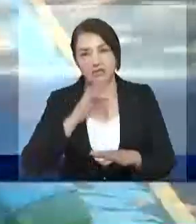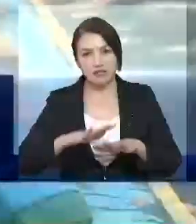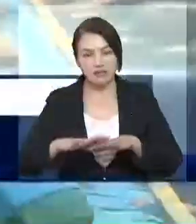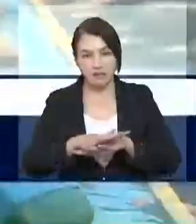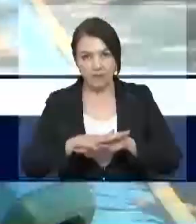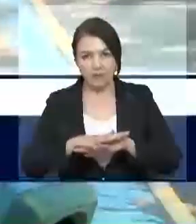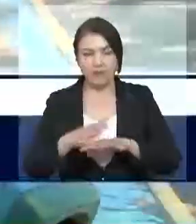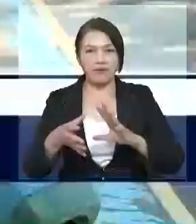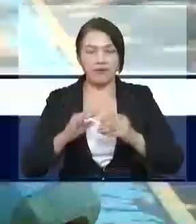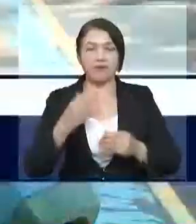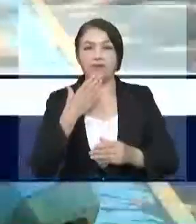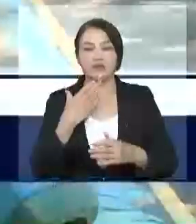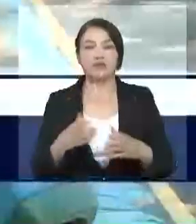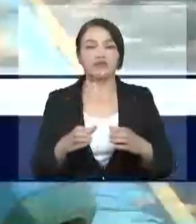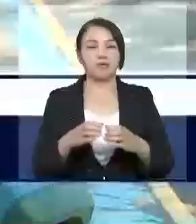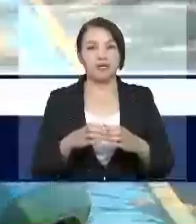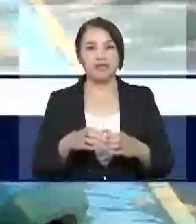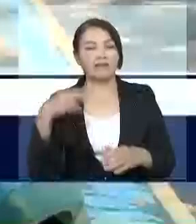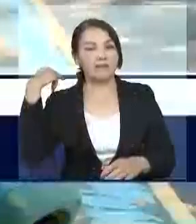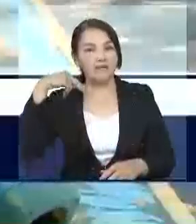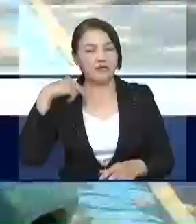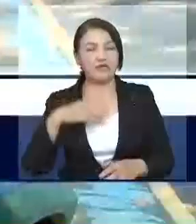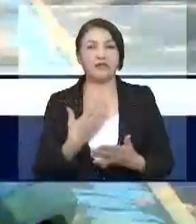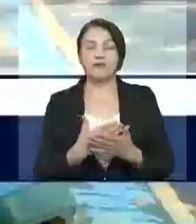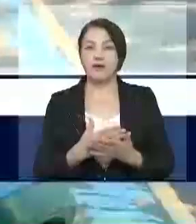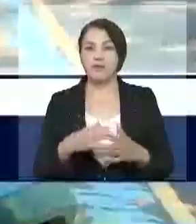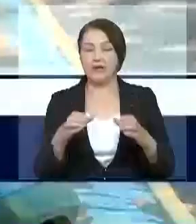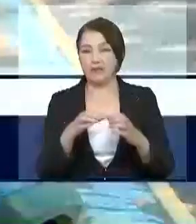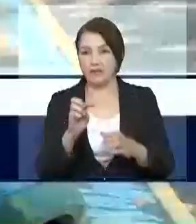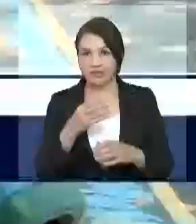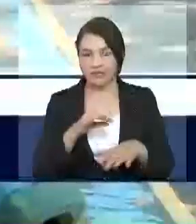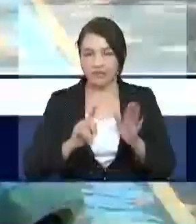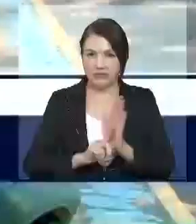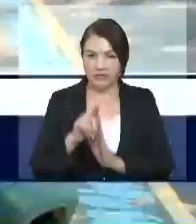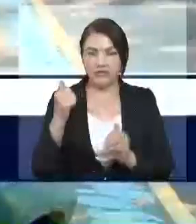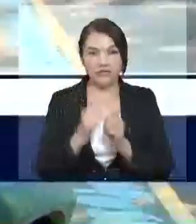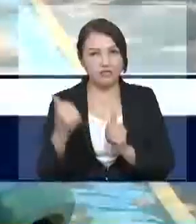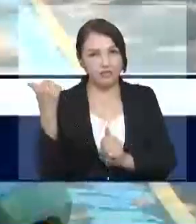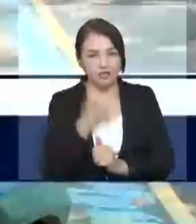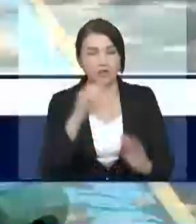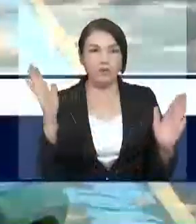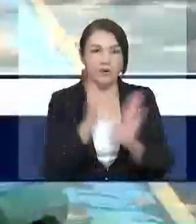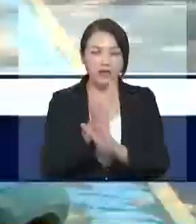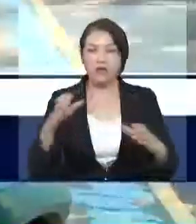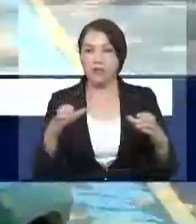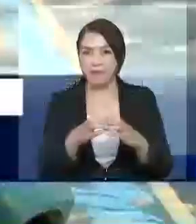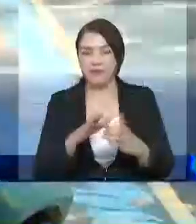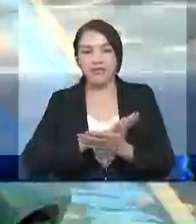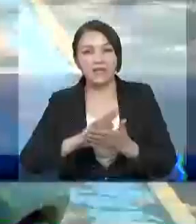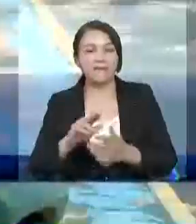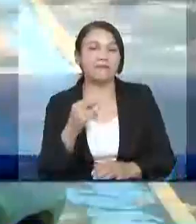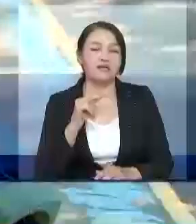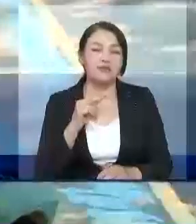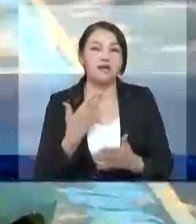В рамках общенациональной инициативы президента «Таза Казахстан» партия «Аманат» запустила еженедельную экологическую акцию «Таза